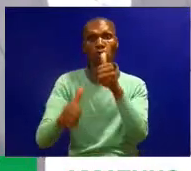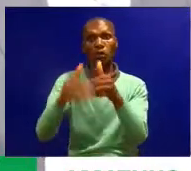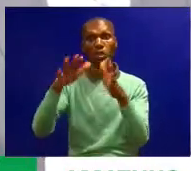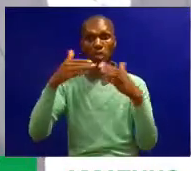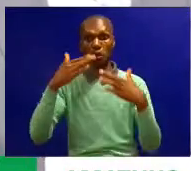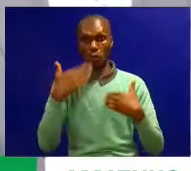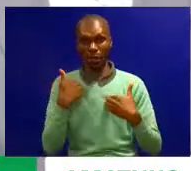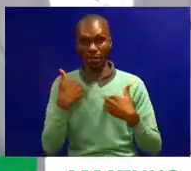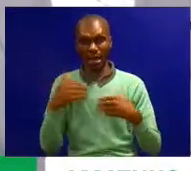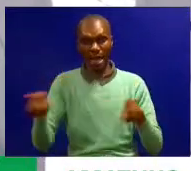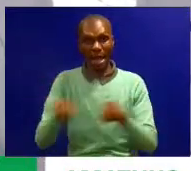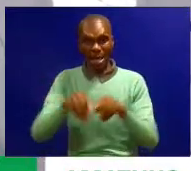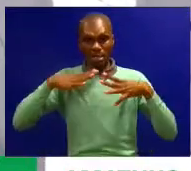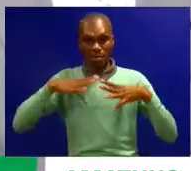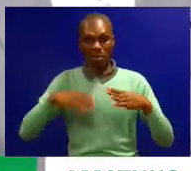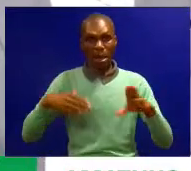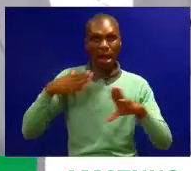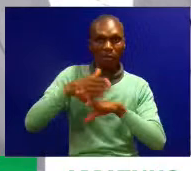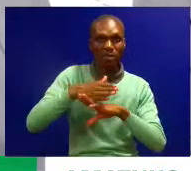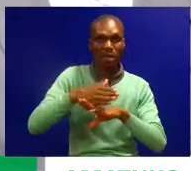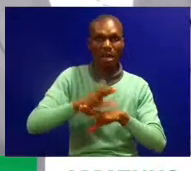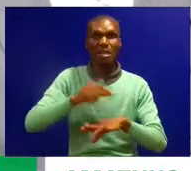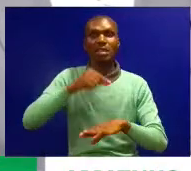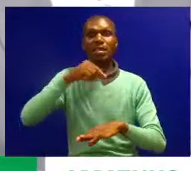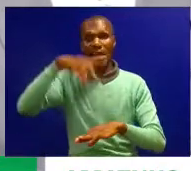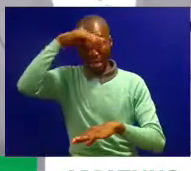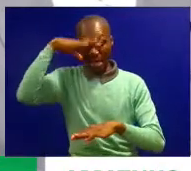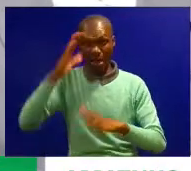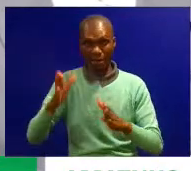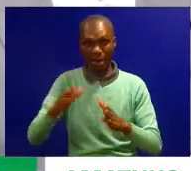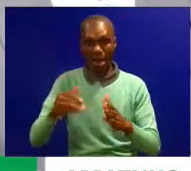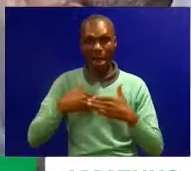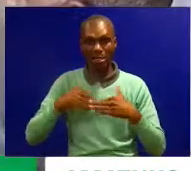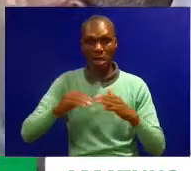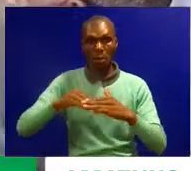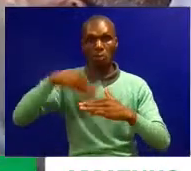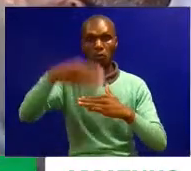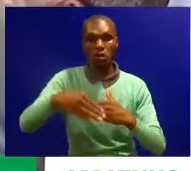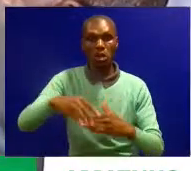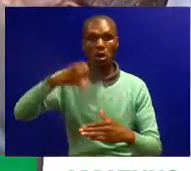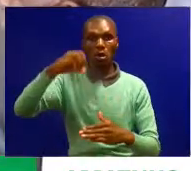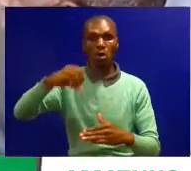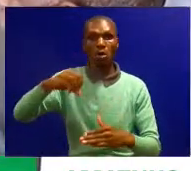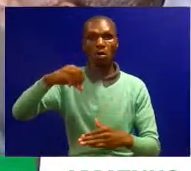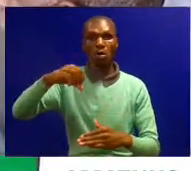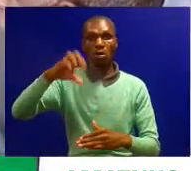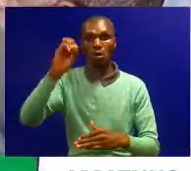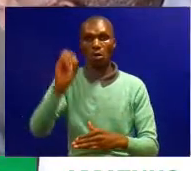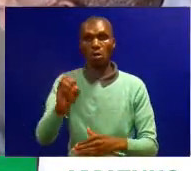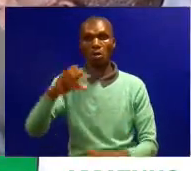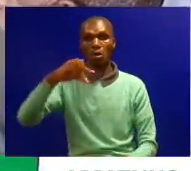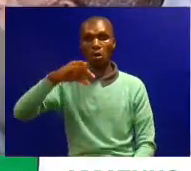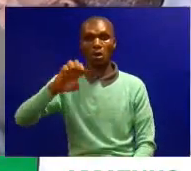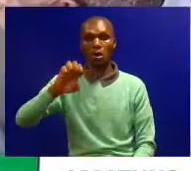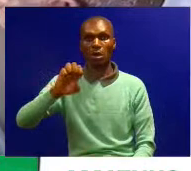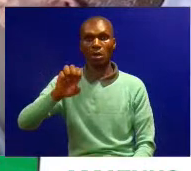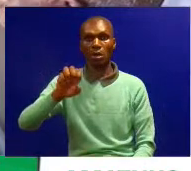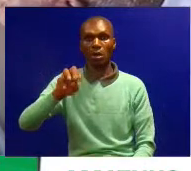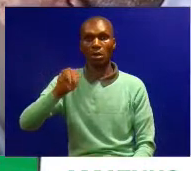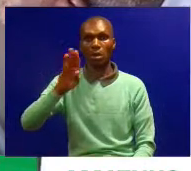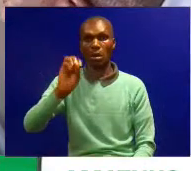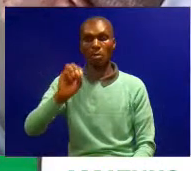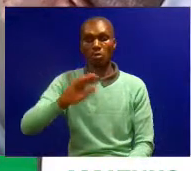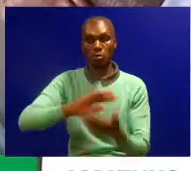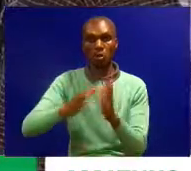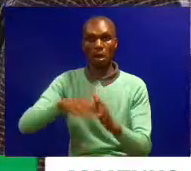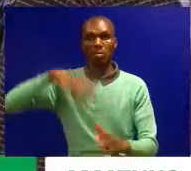abamenyi ayaniga go chachinga ki omugavana abaire ka gusukya Ogembo koba umucho monene gose municipality.